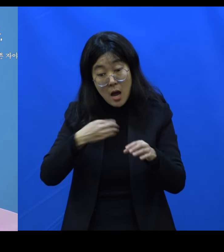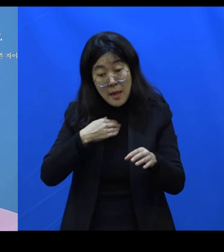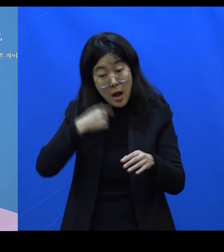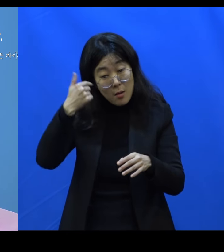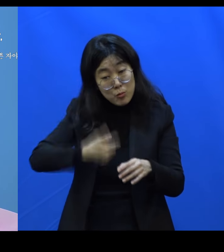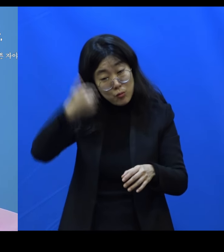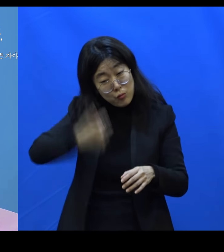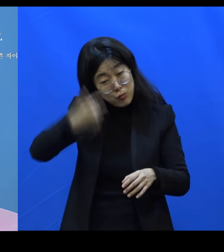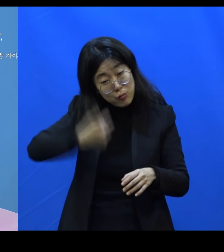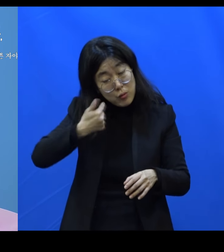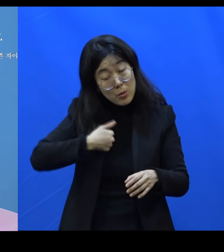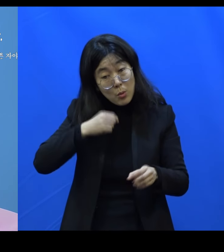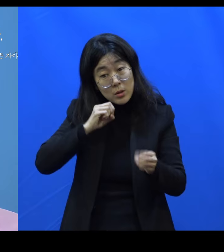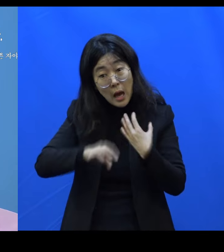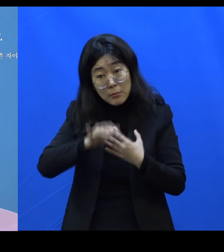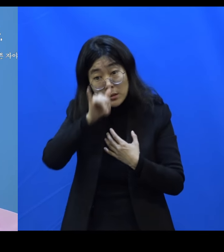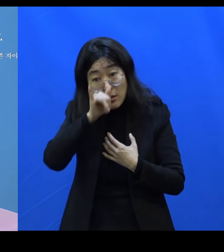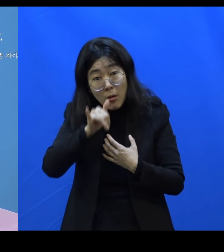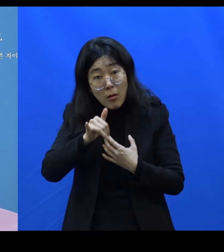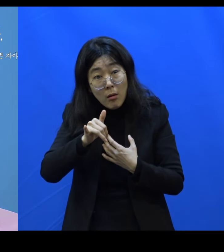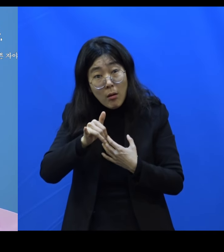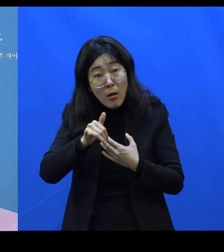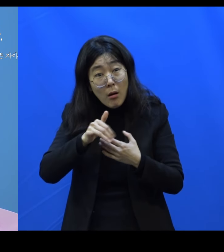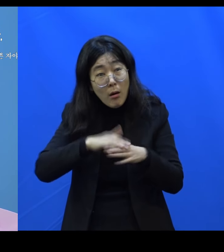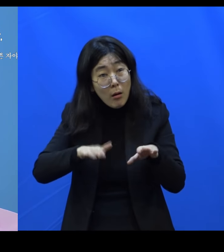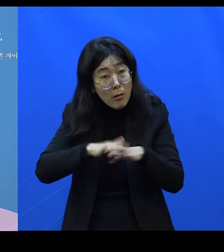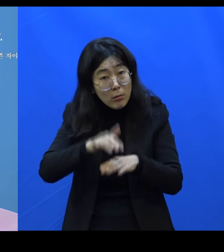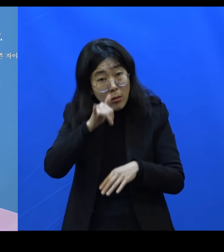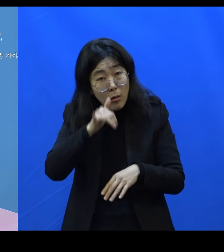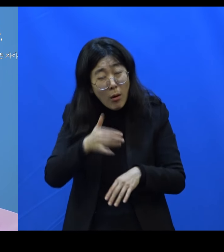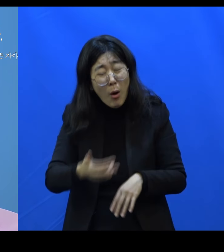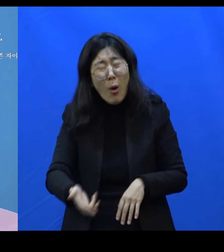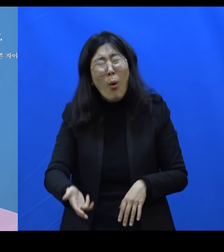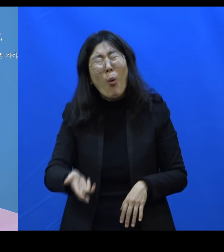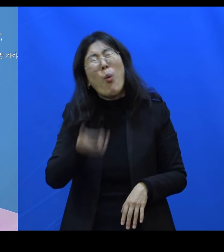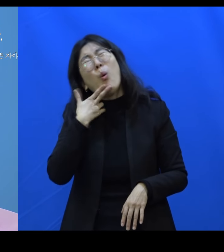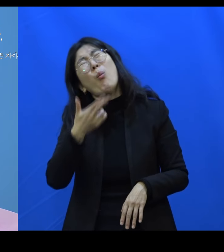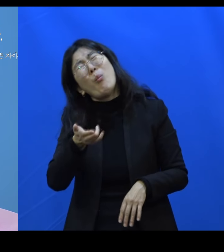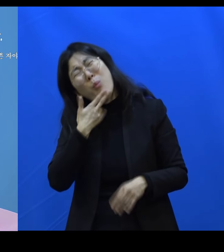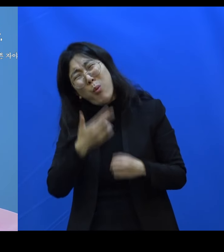여러분, 자신의 문제만 붙들려 산다면 평생 거기에서 헤어나올 수 없어요.